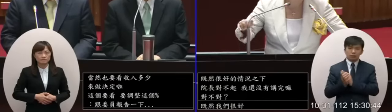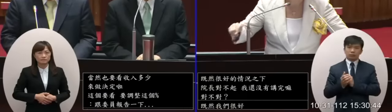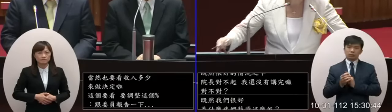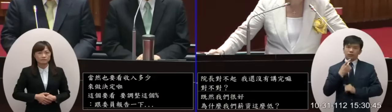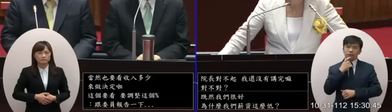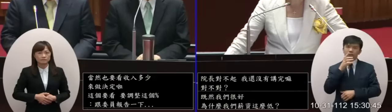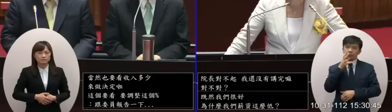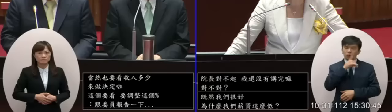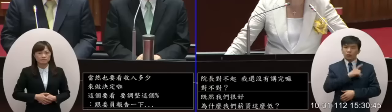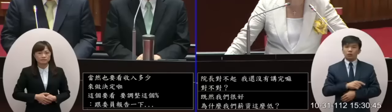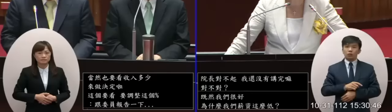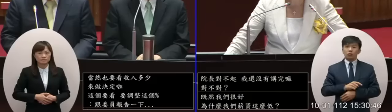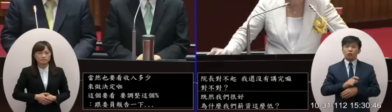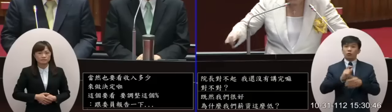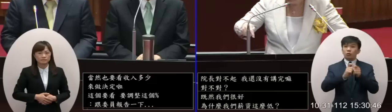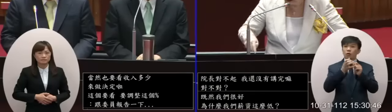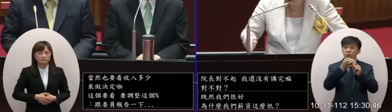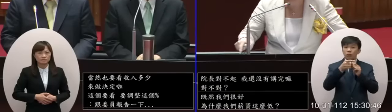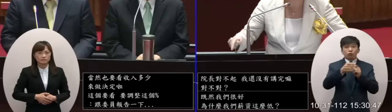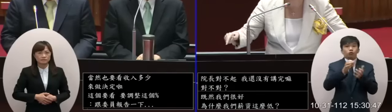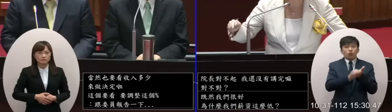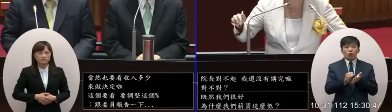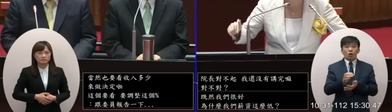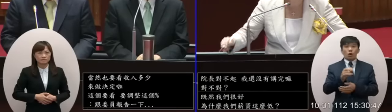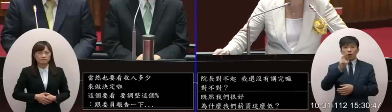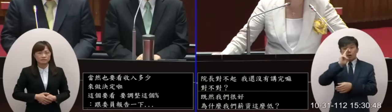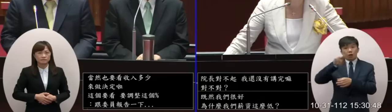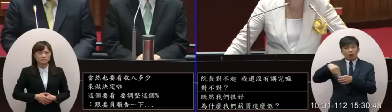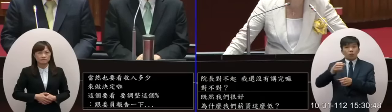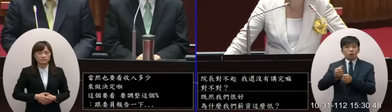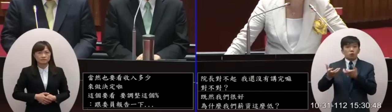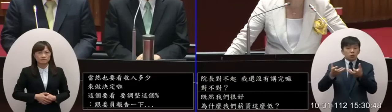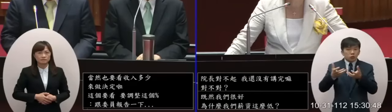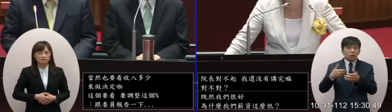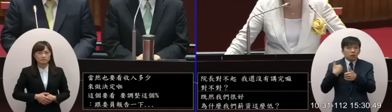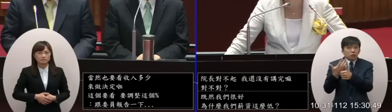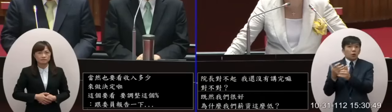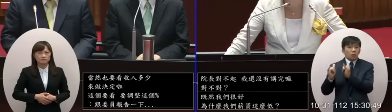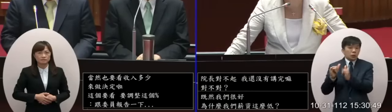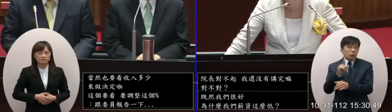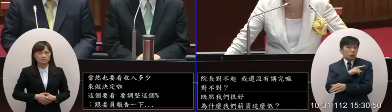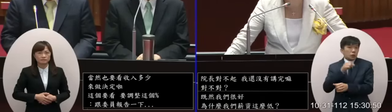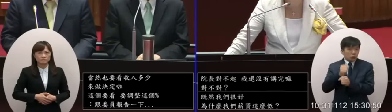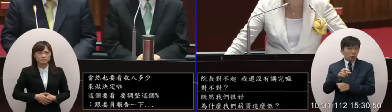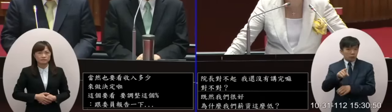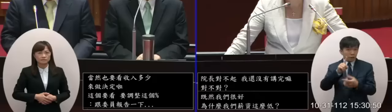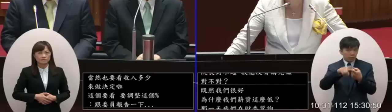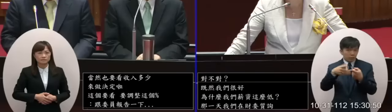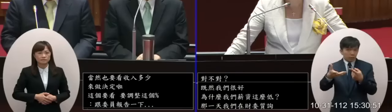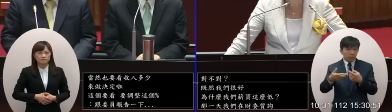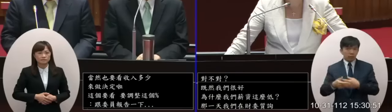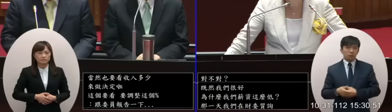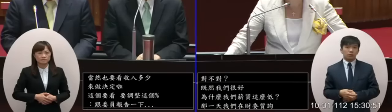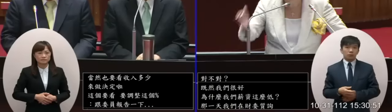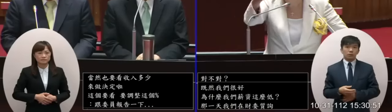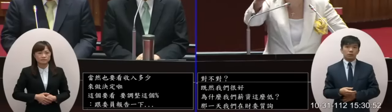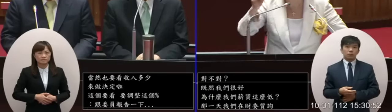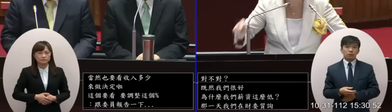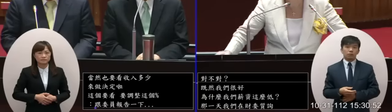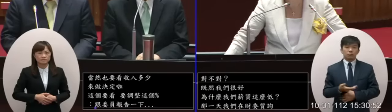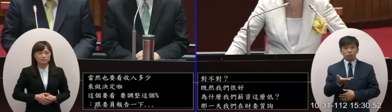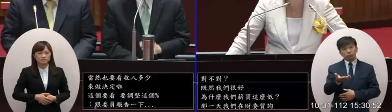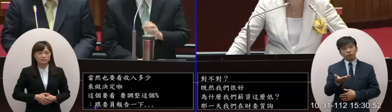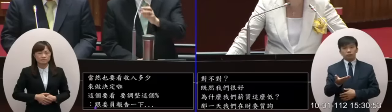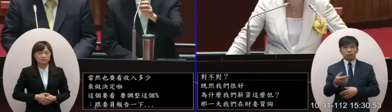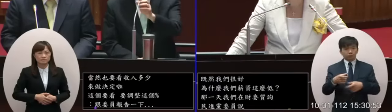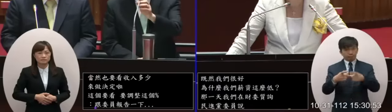在用，那喝咖啡做事情是民间在做，这样对吗，院长？请回答。